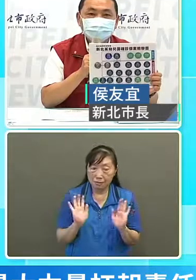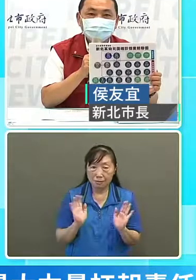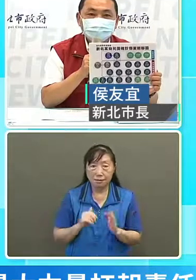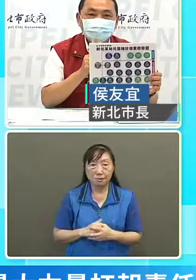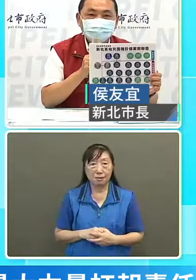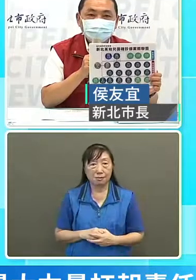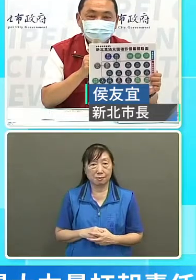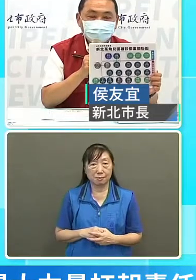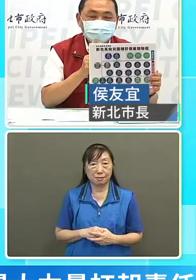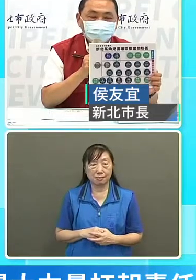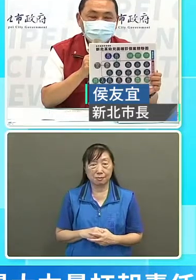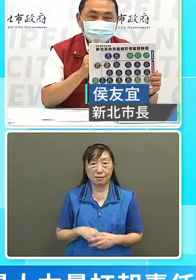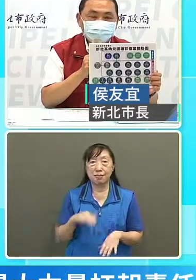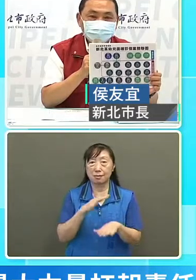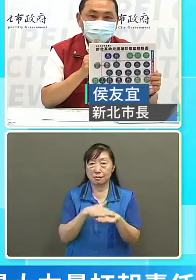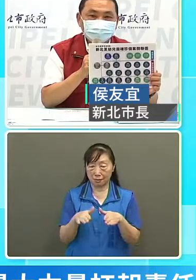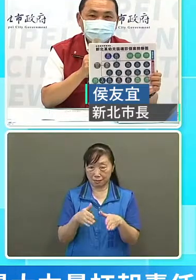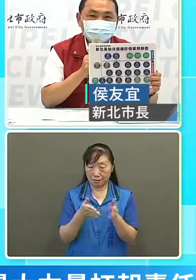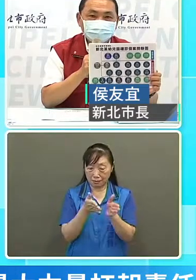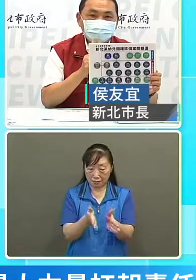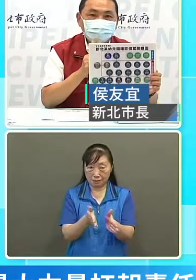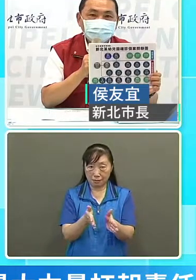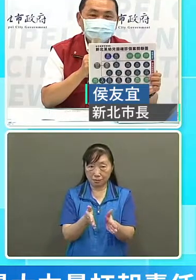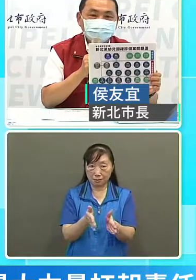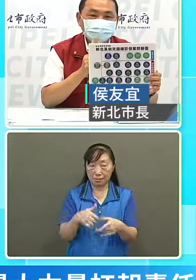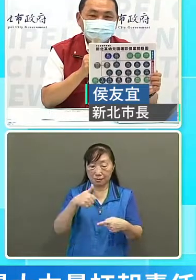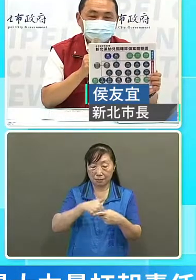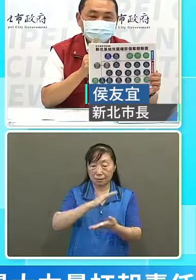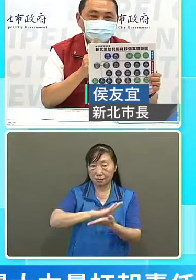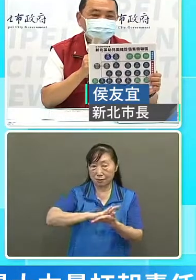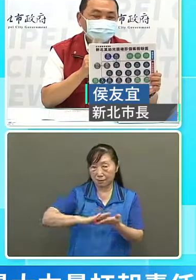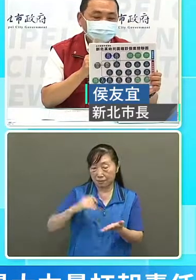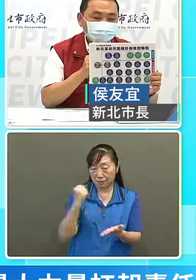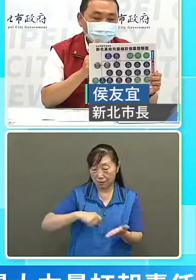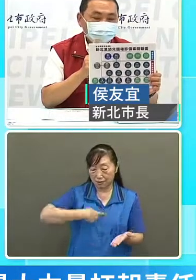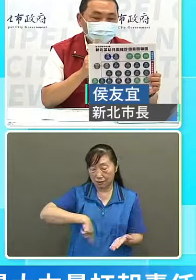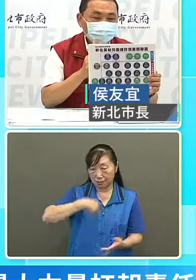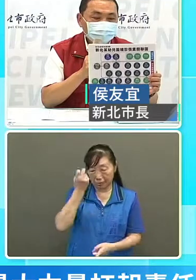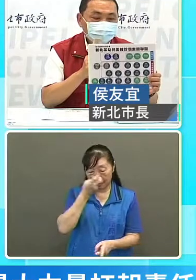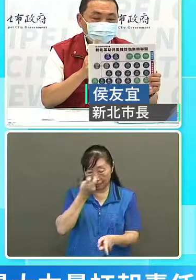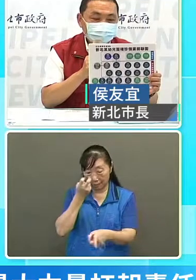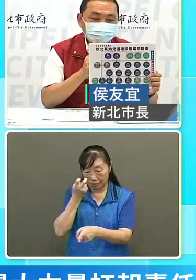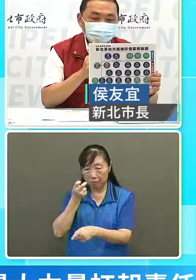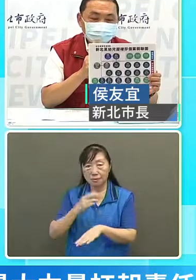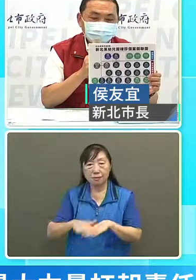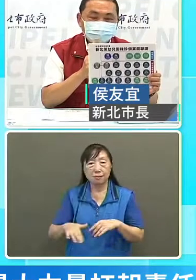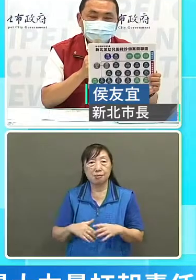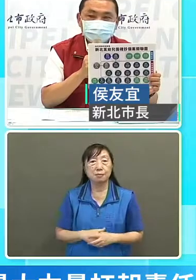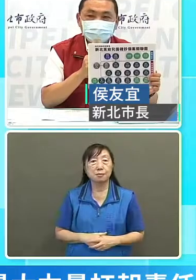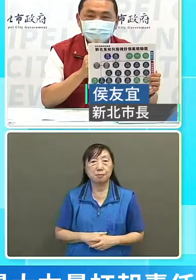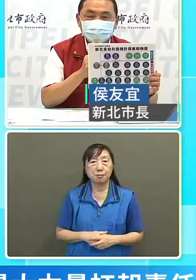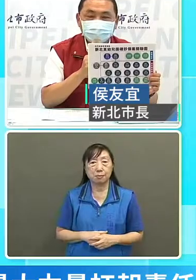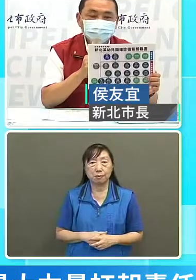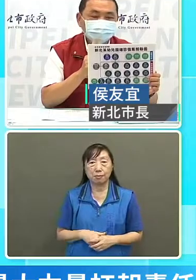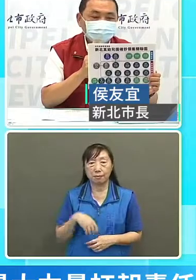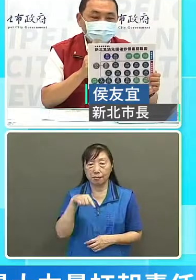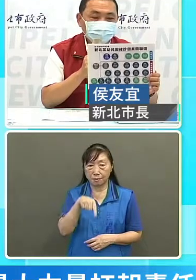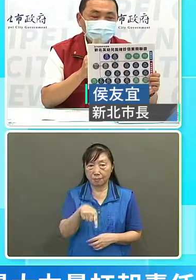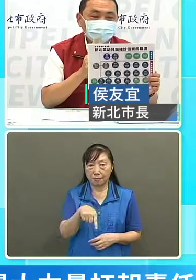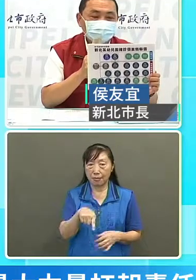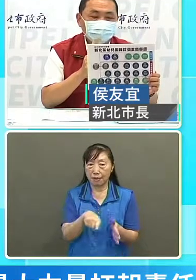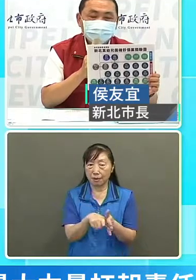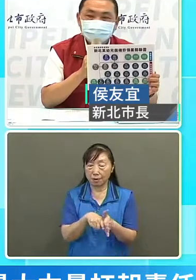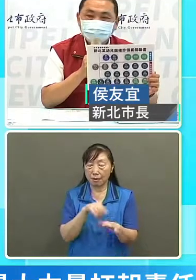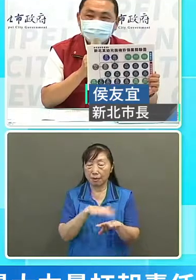们，我们都会开始做血清抗体的检验。所以当时我们在了